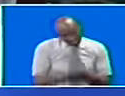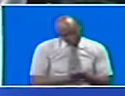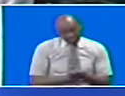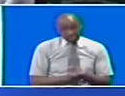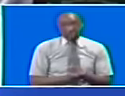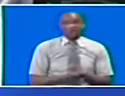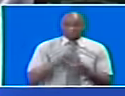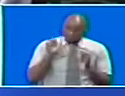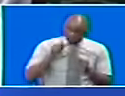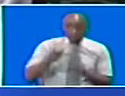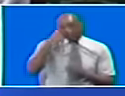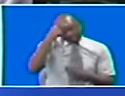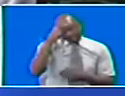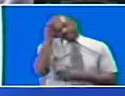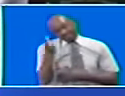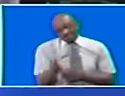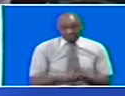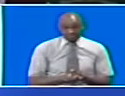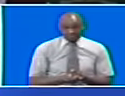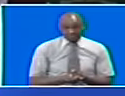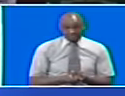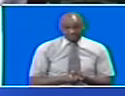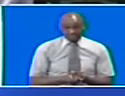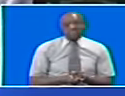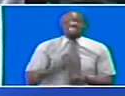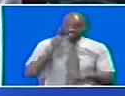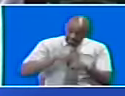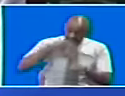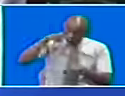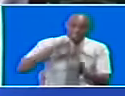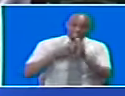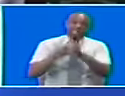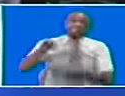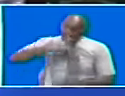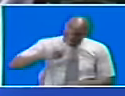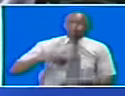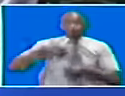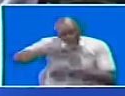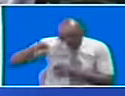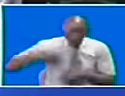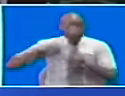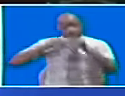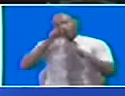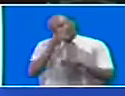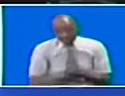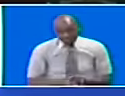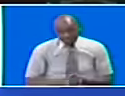lano buno kulinaende Moses wetangula pahali watatupereka sisi zote tuende huko.